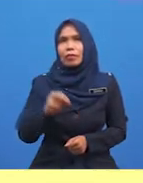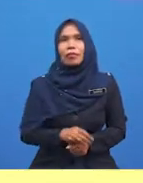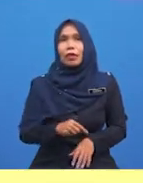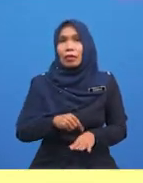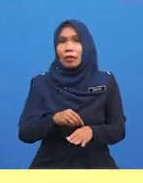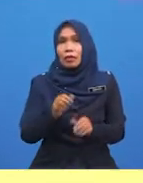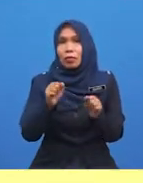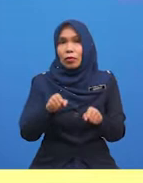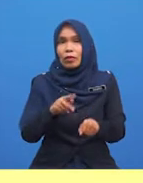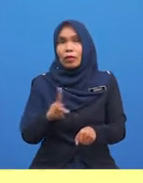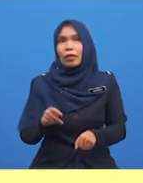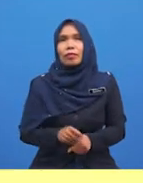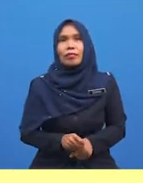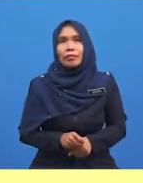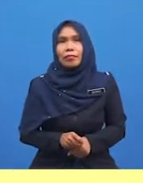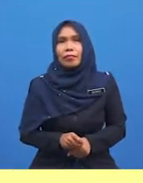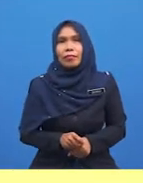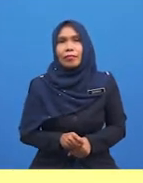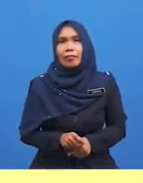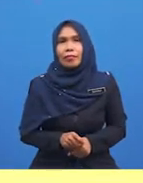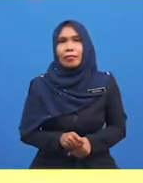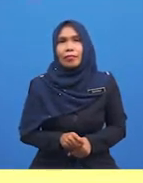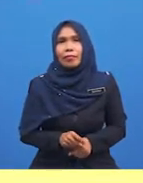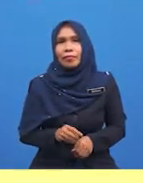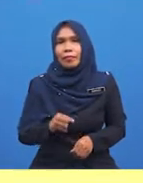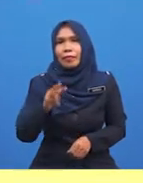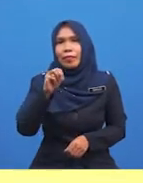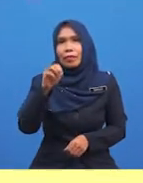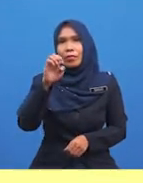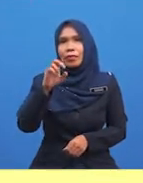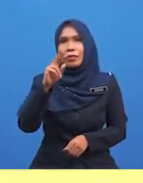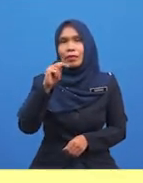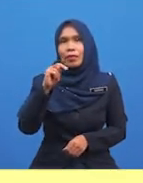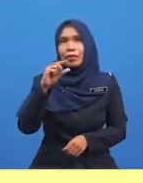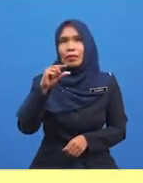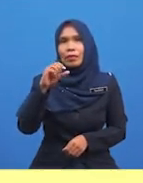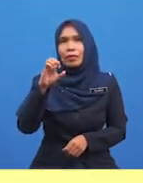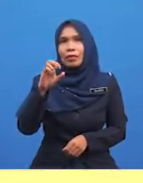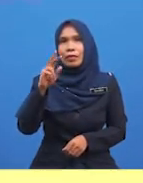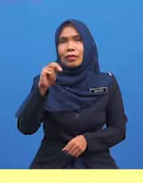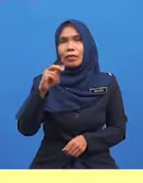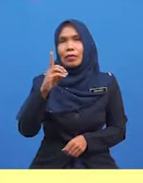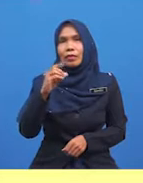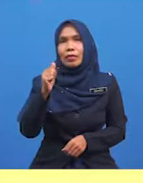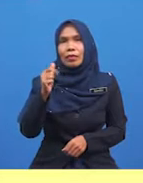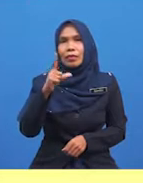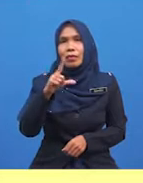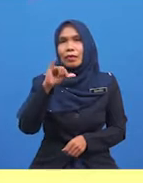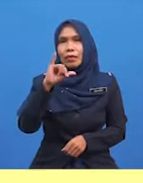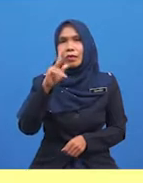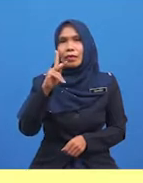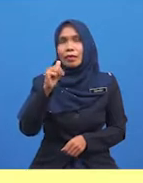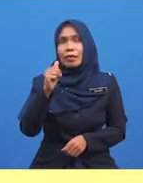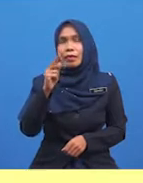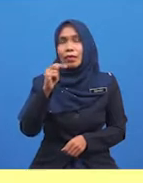kepada bahagian lain. Jawapan ini menunjukkan berlaku pertindihan kuasa